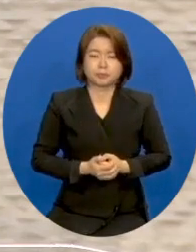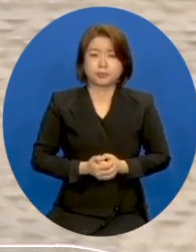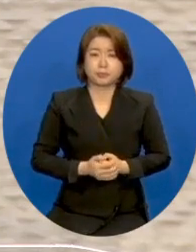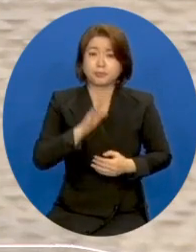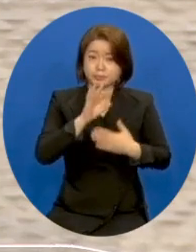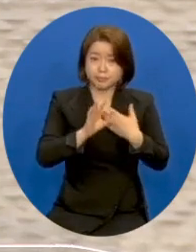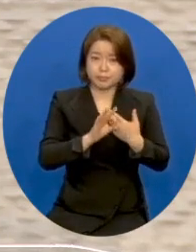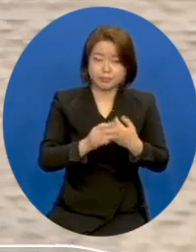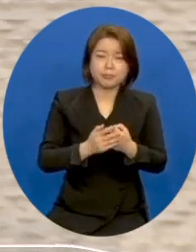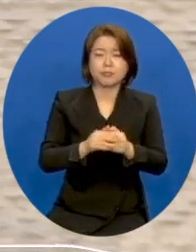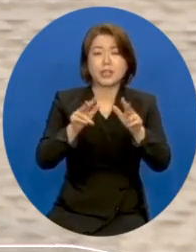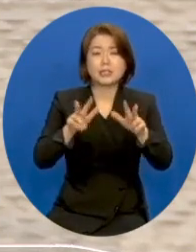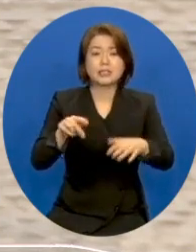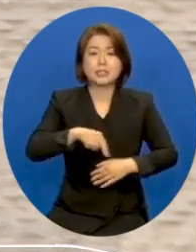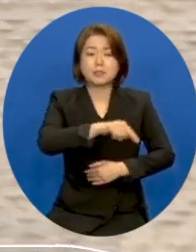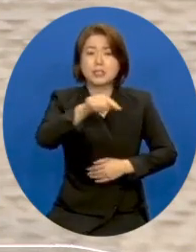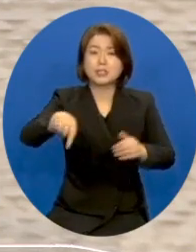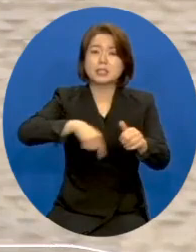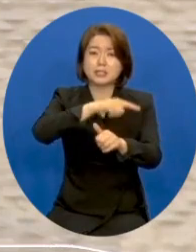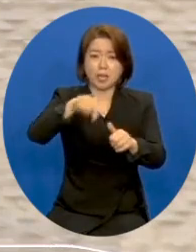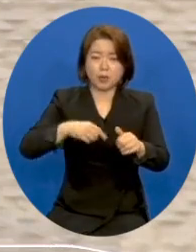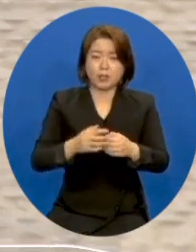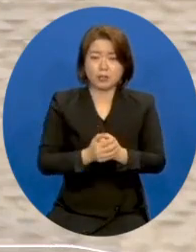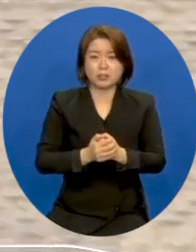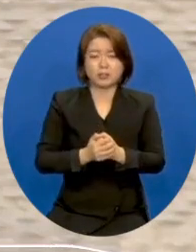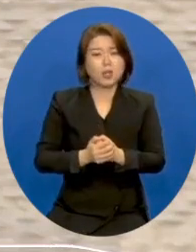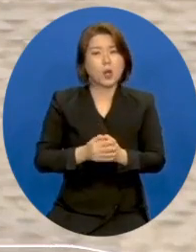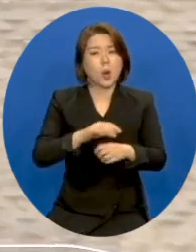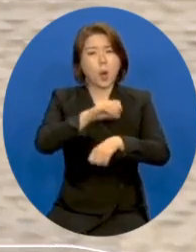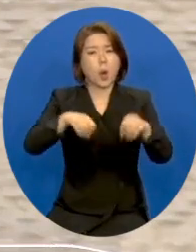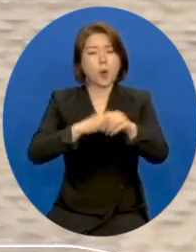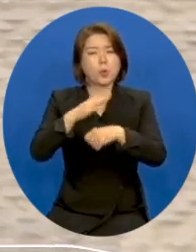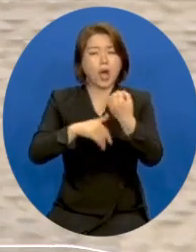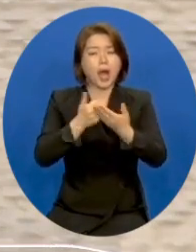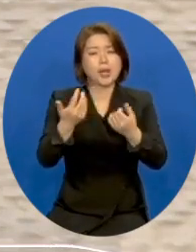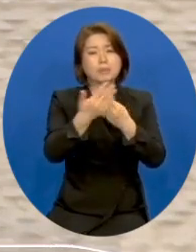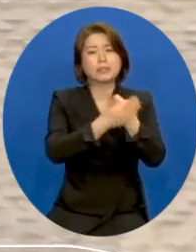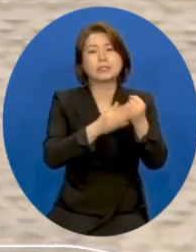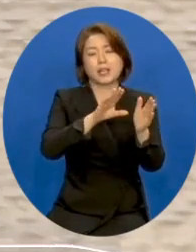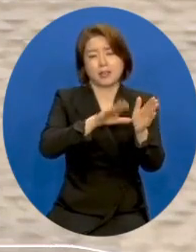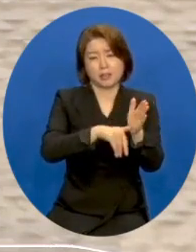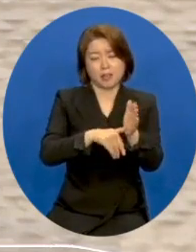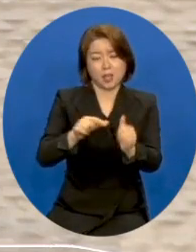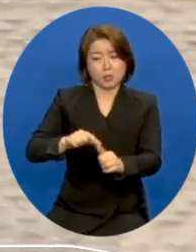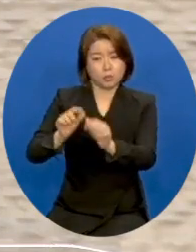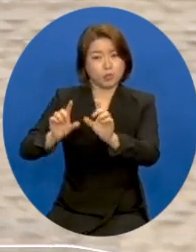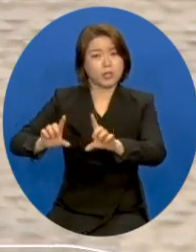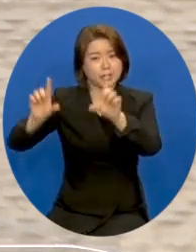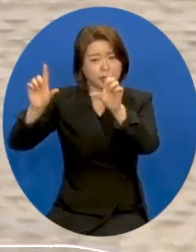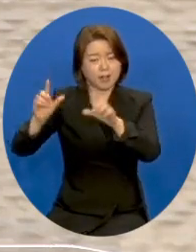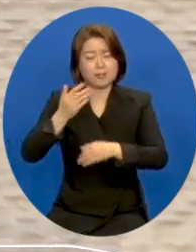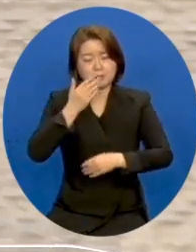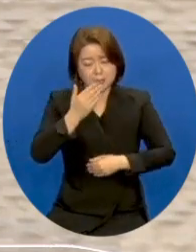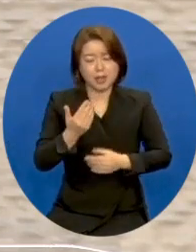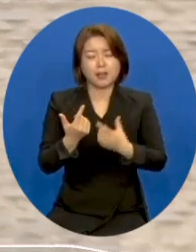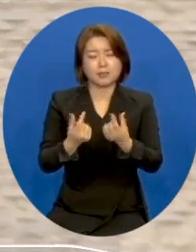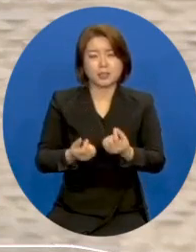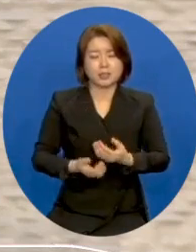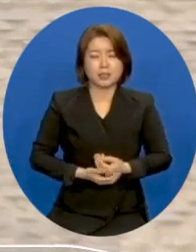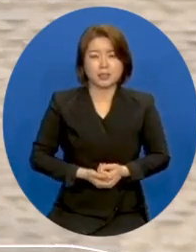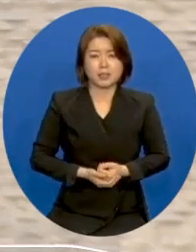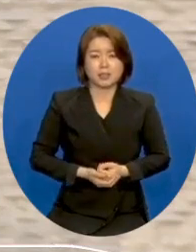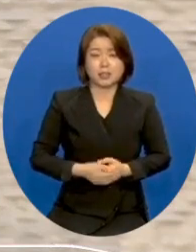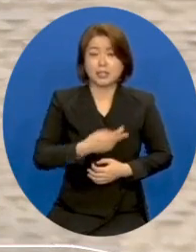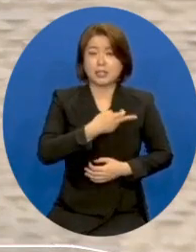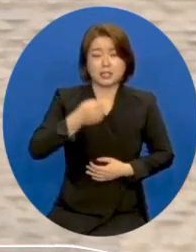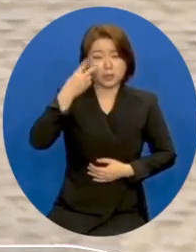그렇다면 지금 이 상황은 오히려 하나님의 은혜의 때요 구원의 날일 수 있는 겁니다. 사도